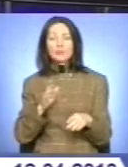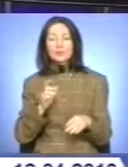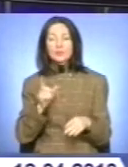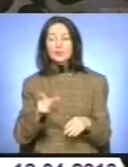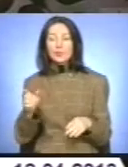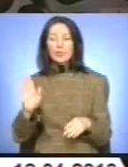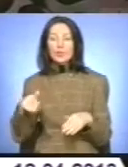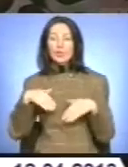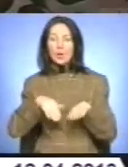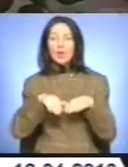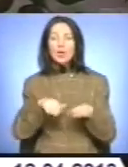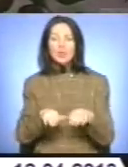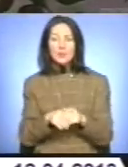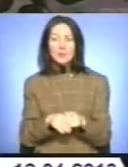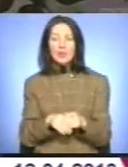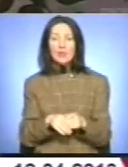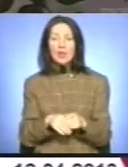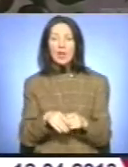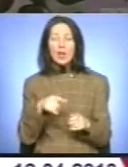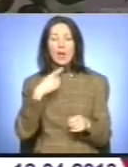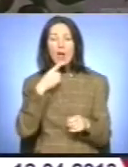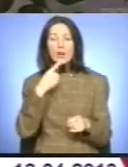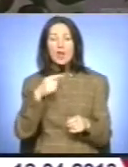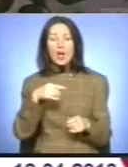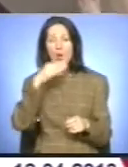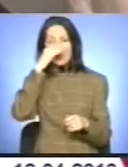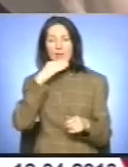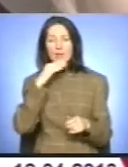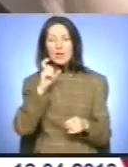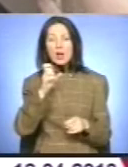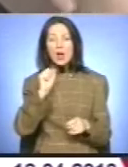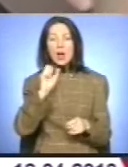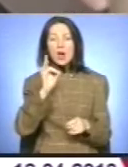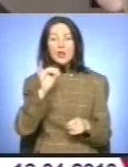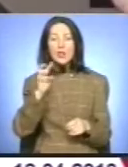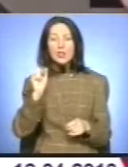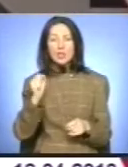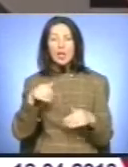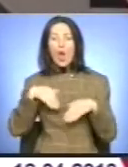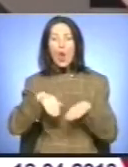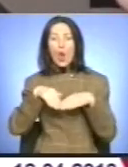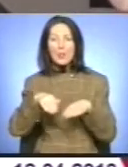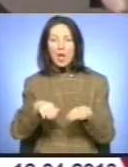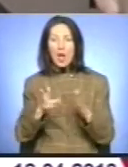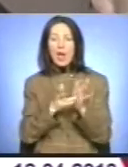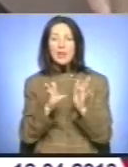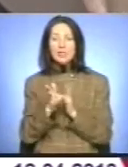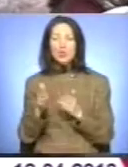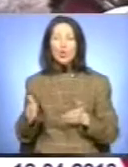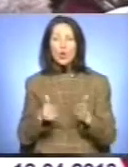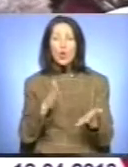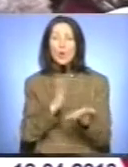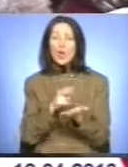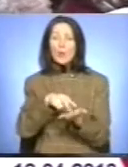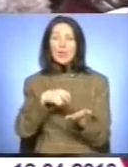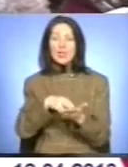далі. Найперше, наголошує отець Олег Харишин, хода хресною дорогою має покаяльний характер. Тому під час розважання